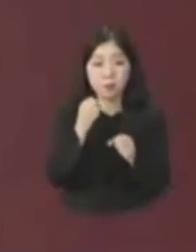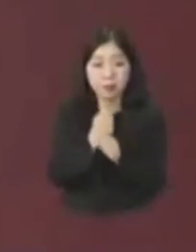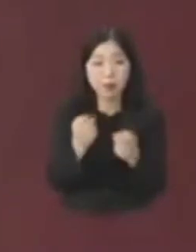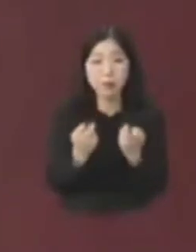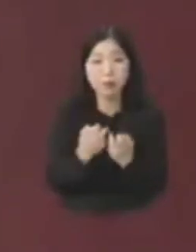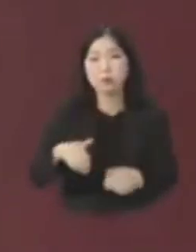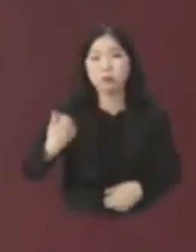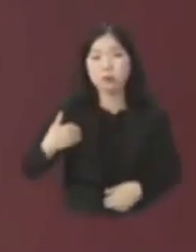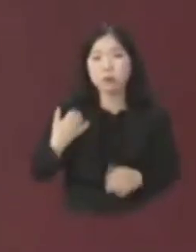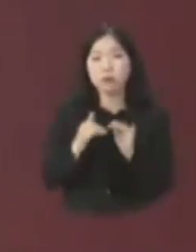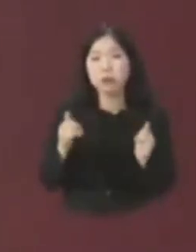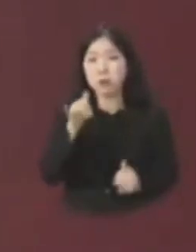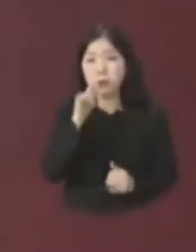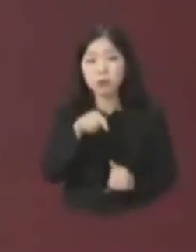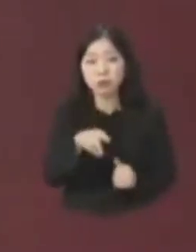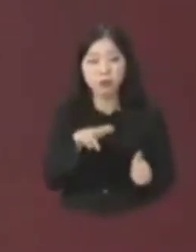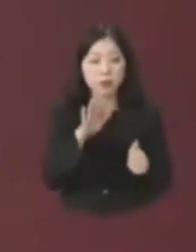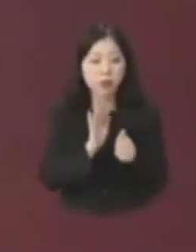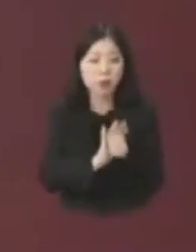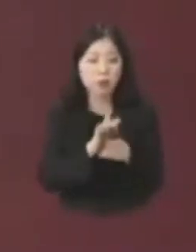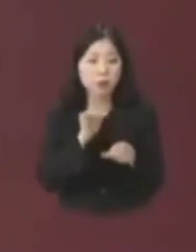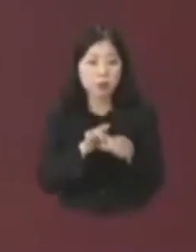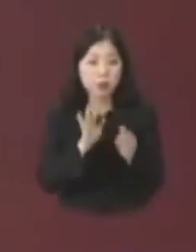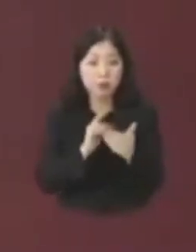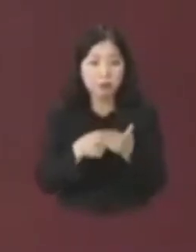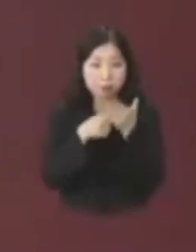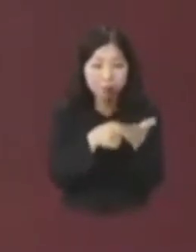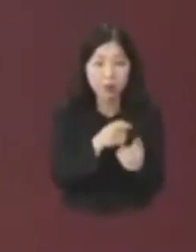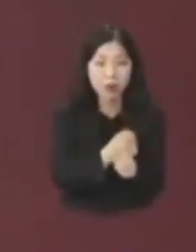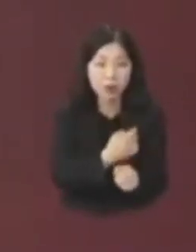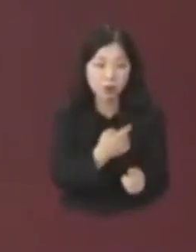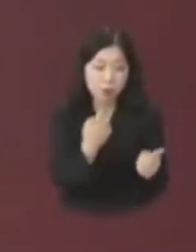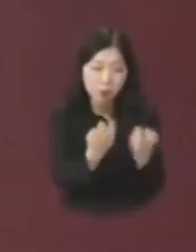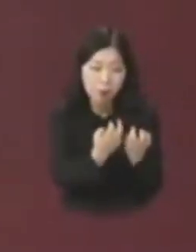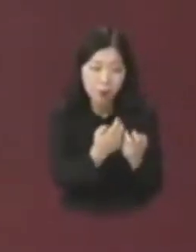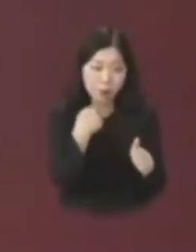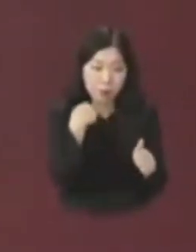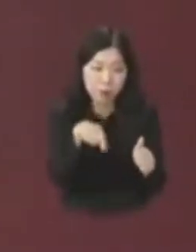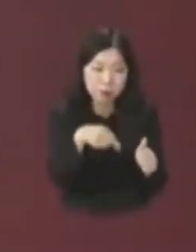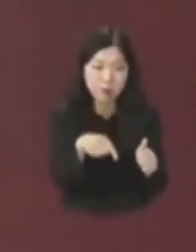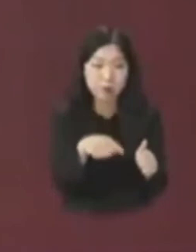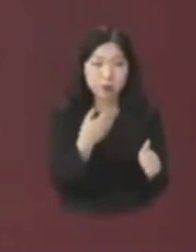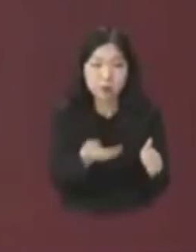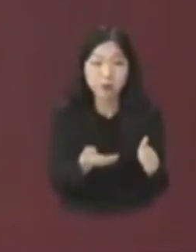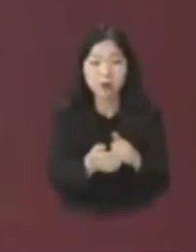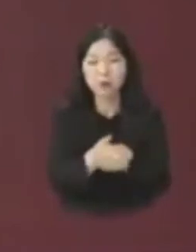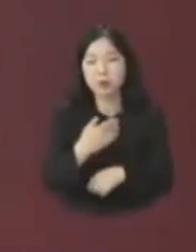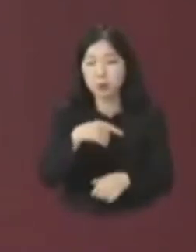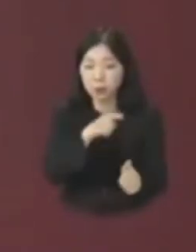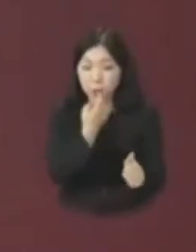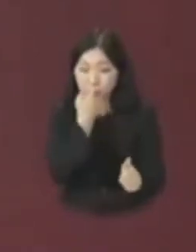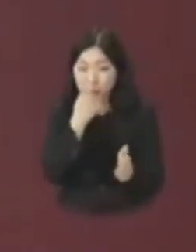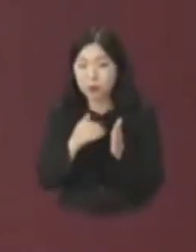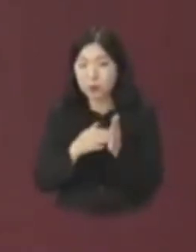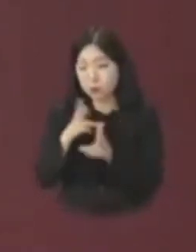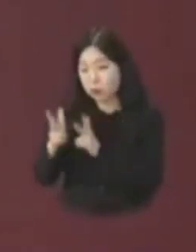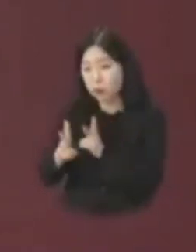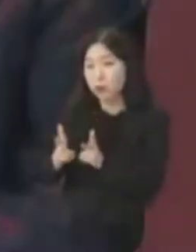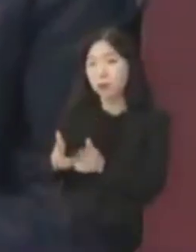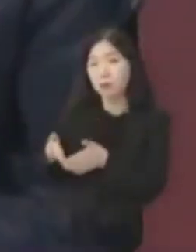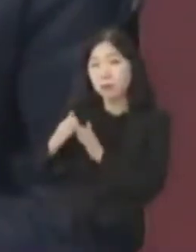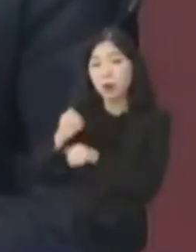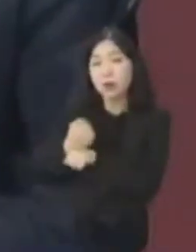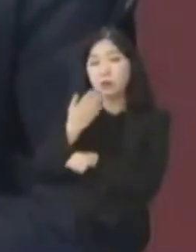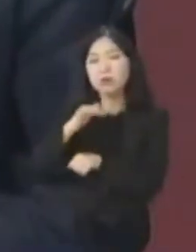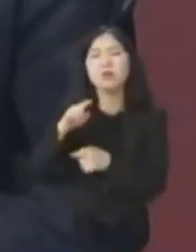사람들이 있습니다. 이런 걸 서비스 센터를 지원해서 밀키트 방법을 가르쳐주면 그걸로 해서 사업이 일어날 수 있지 않겠습니까? 그런